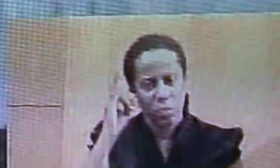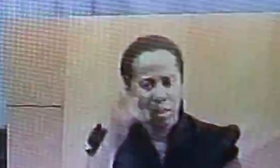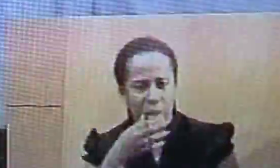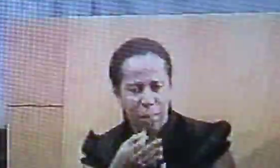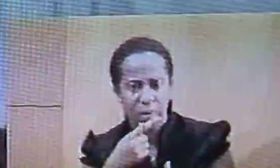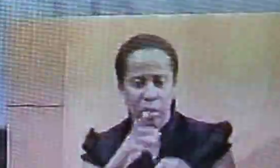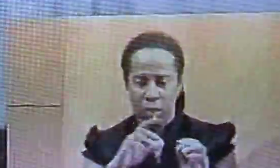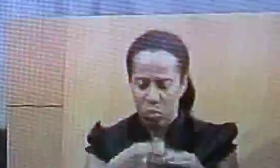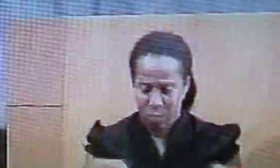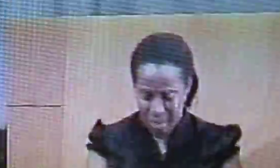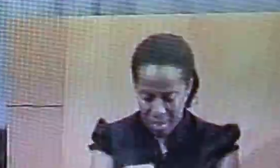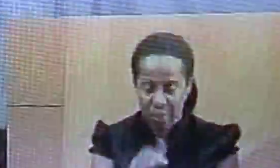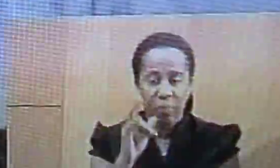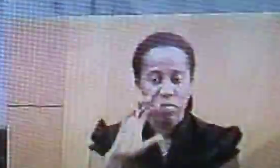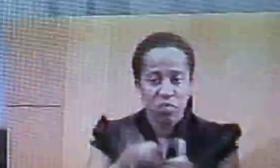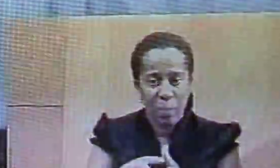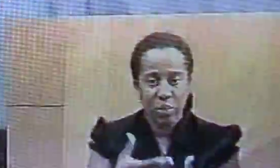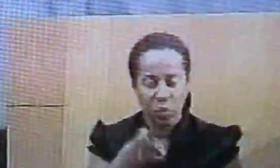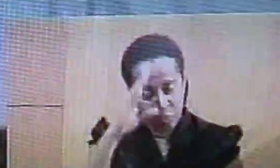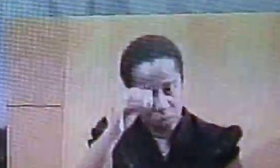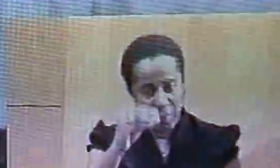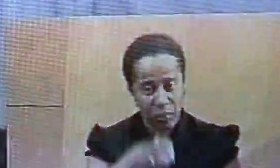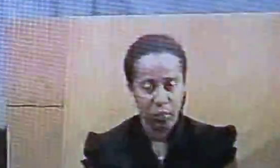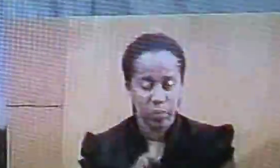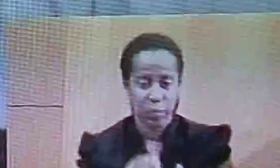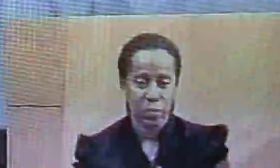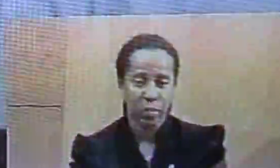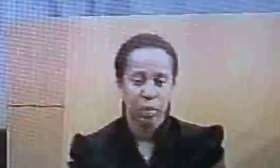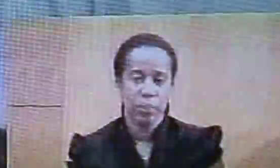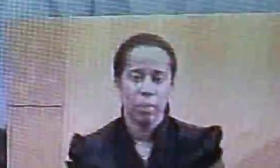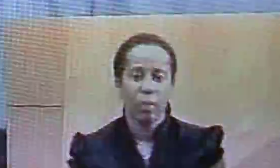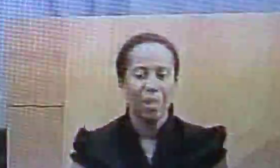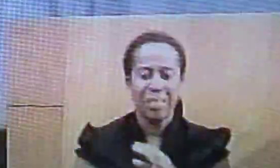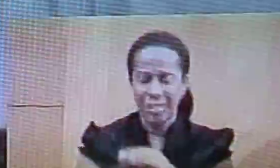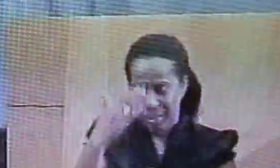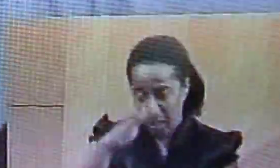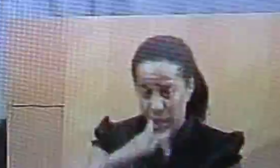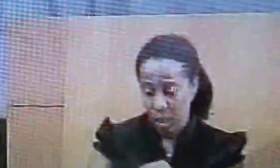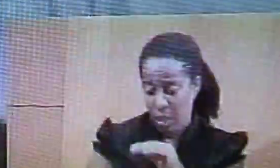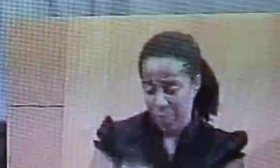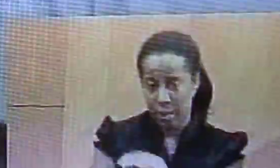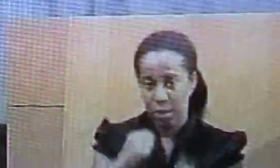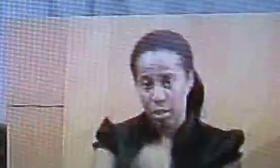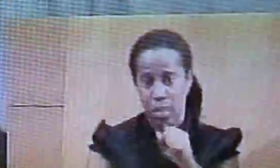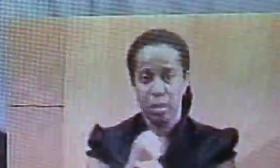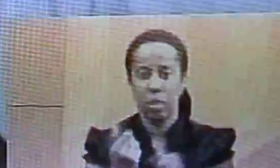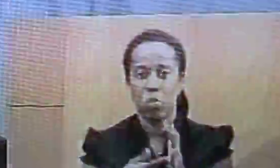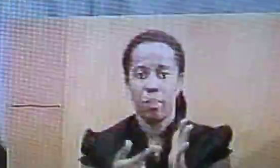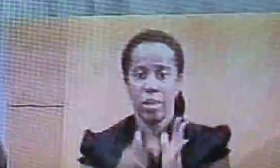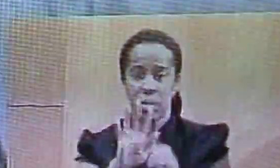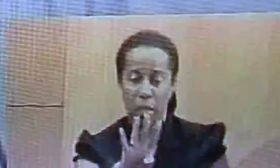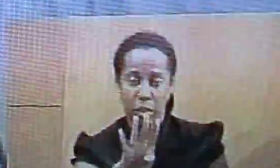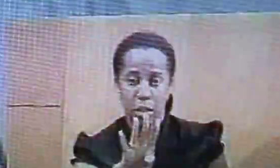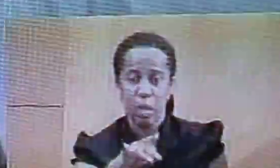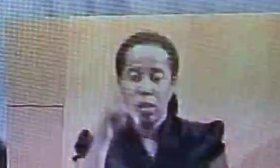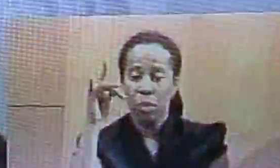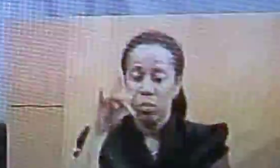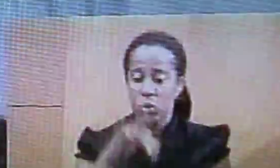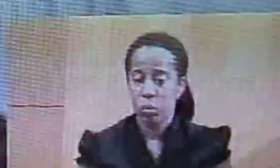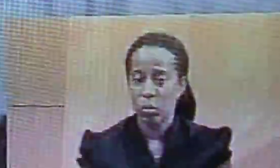formation. Est-ce que vous savez qu'à partir de l'année 2004, nous avons eu la